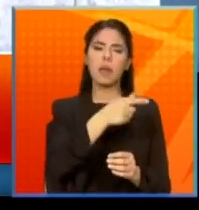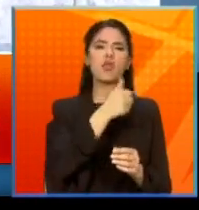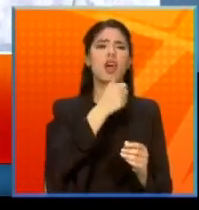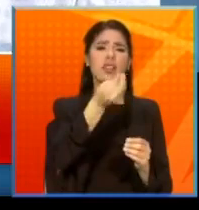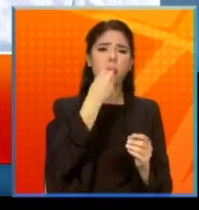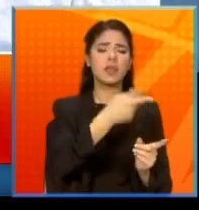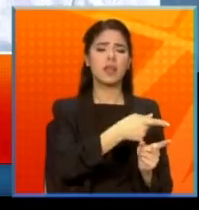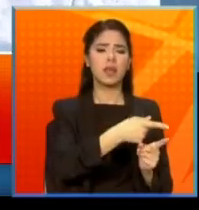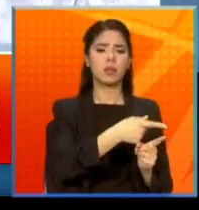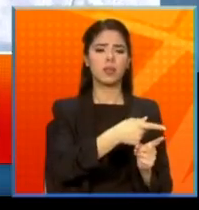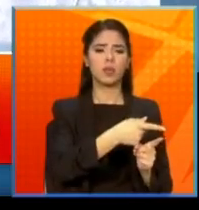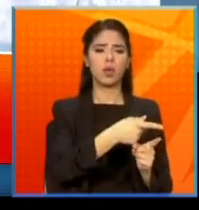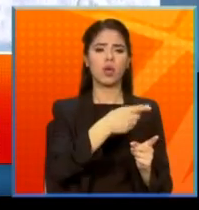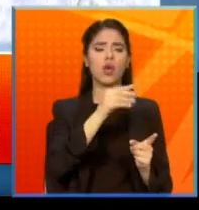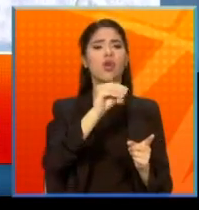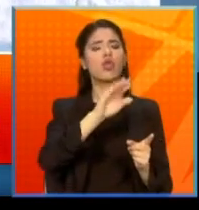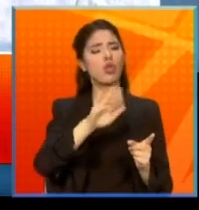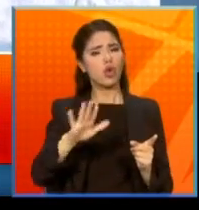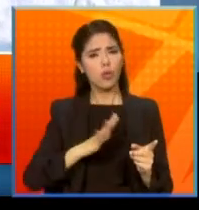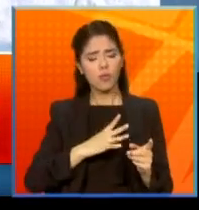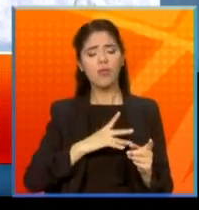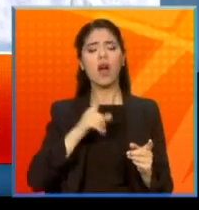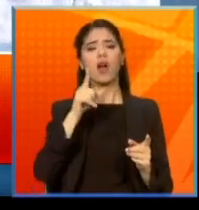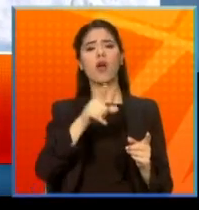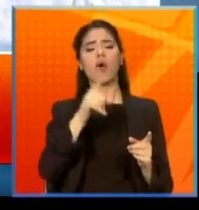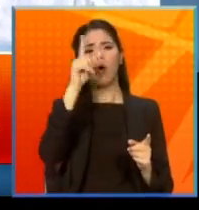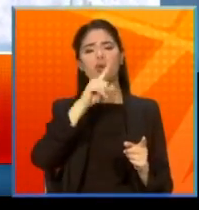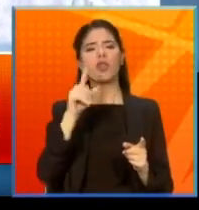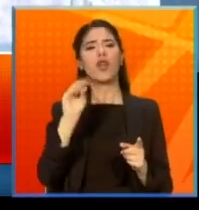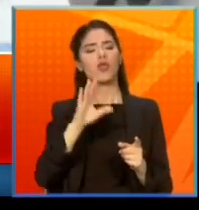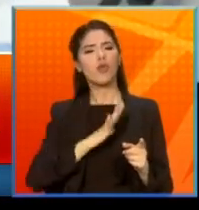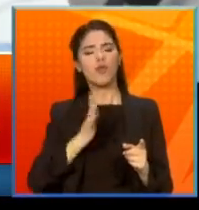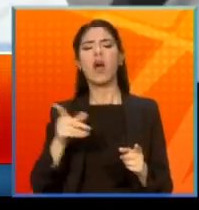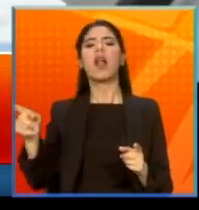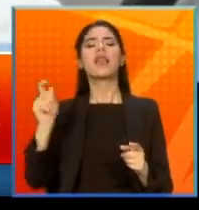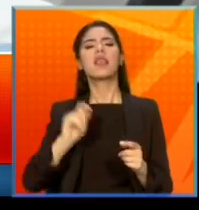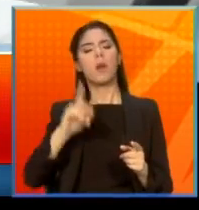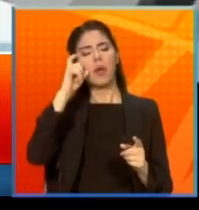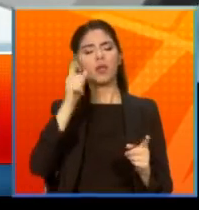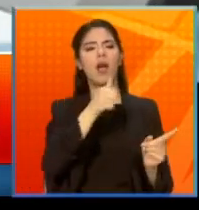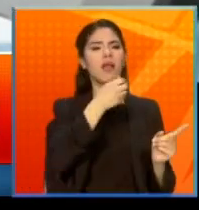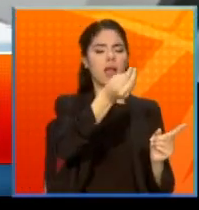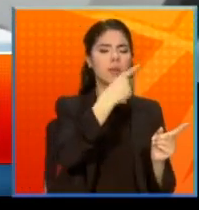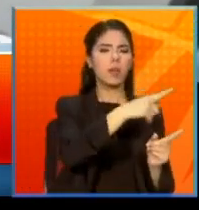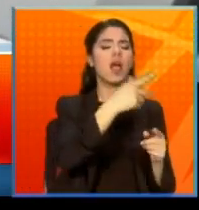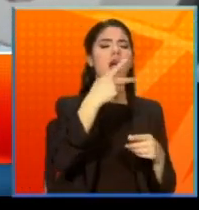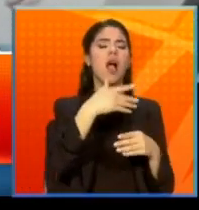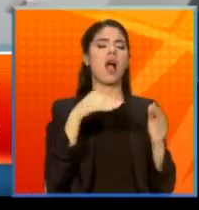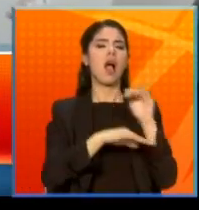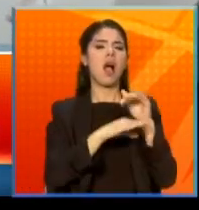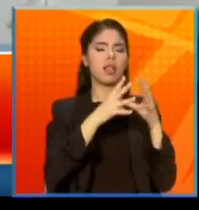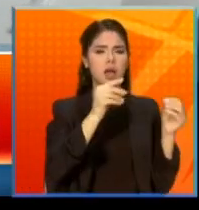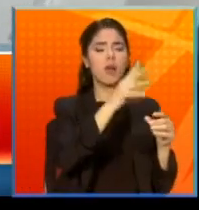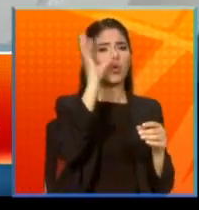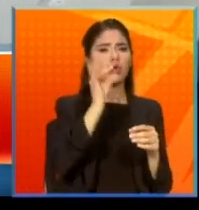bisküvi yiyordu. Hani ama evet, çocukları oldu diye yapılan yemeği yedi. Çünkü böyle bir evet, şey katılmaz abla, evet, diye. Hayatını kaybeden Sezai Harman'ın şüpheli